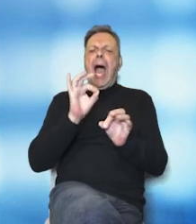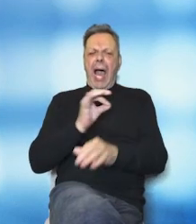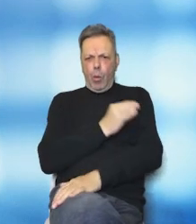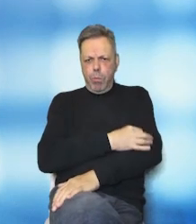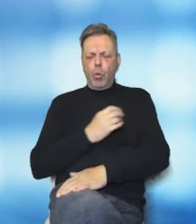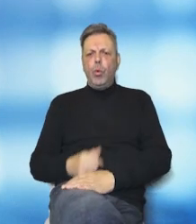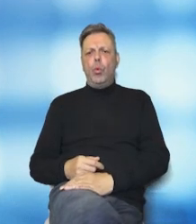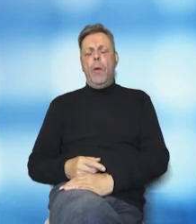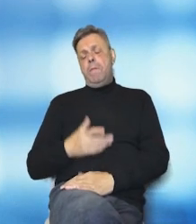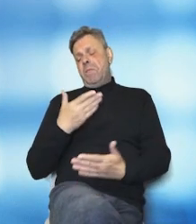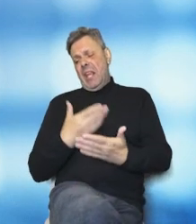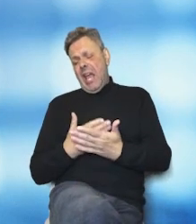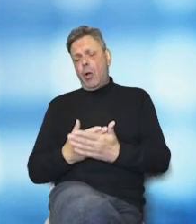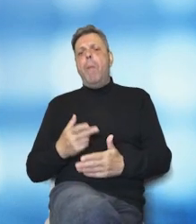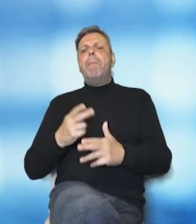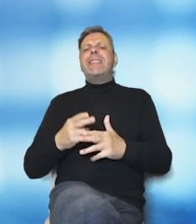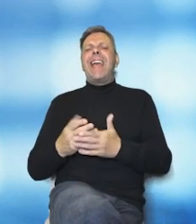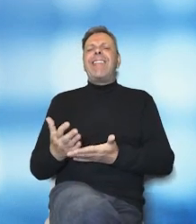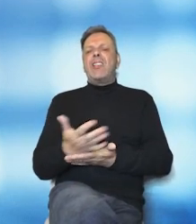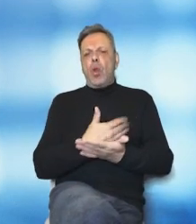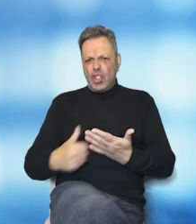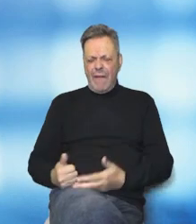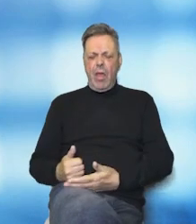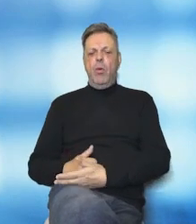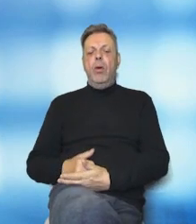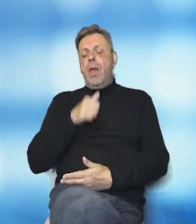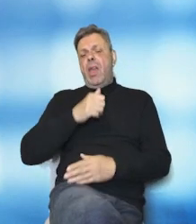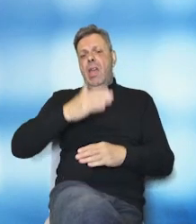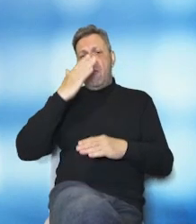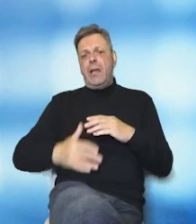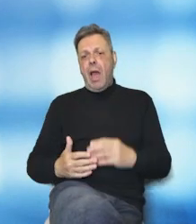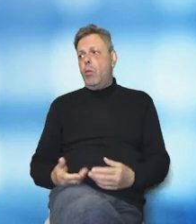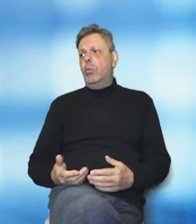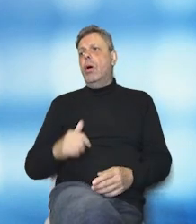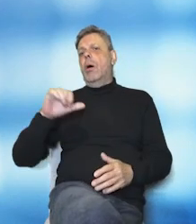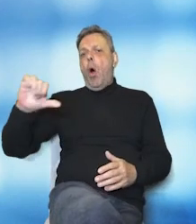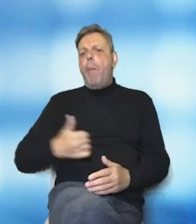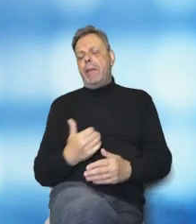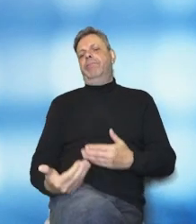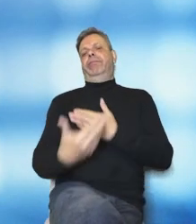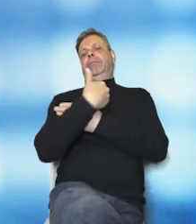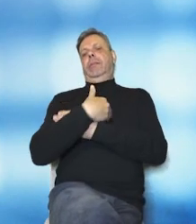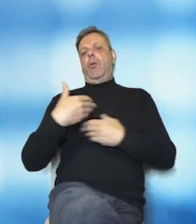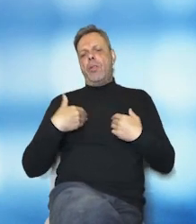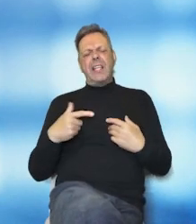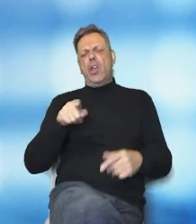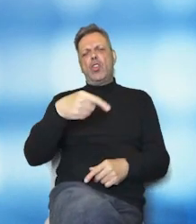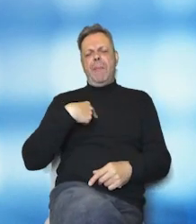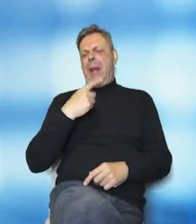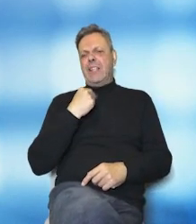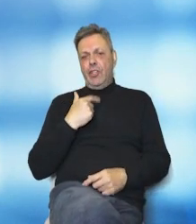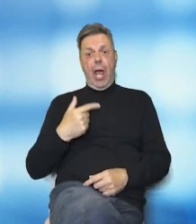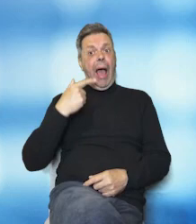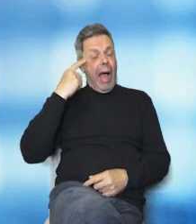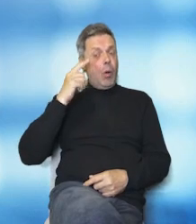način pacijenta iskorištavaju i na kraj opet dođe nama. I to mi se ne sviđa. Inače, ako neko je